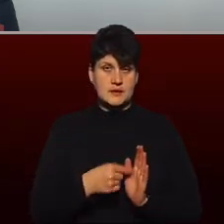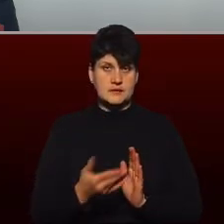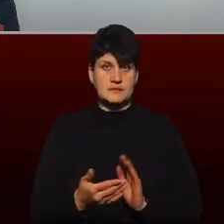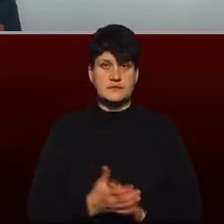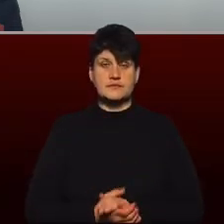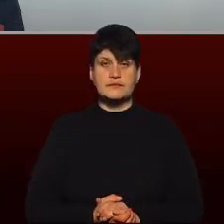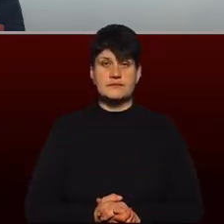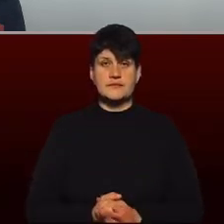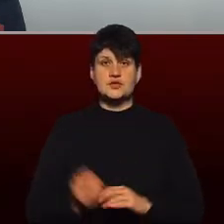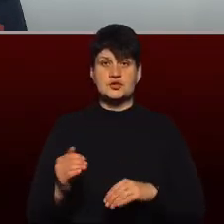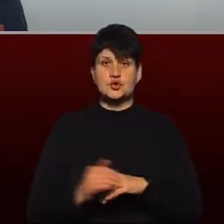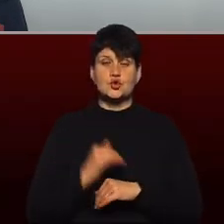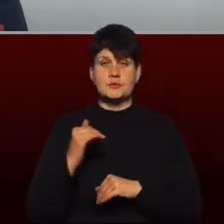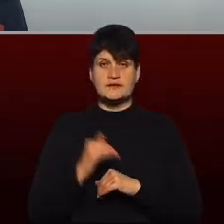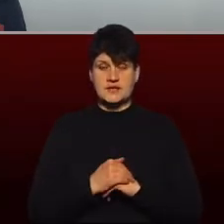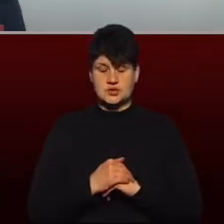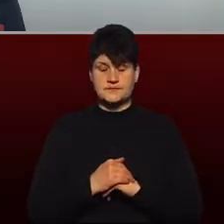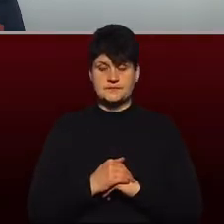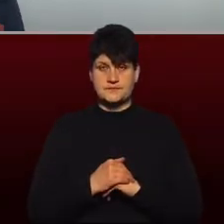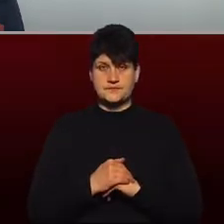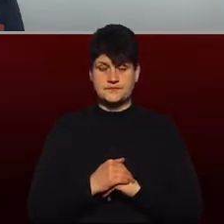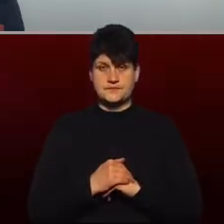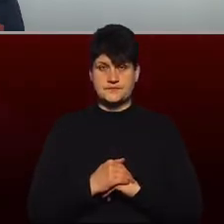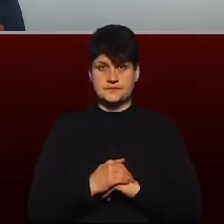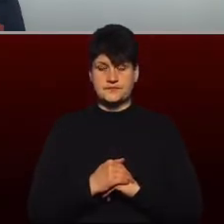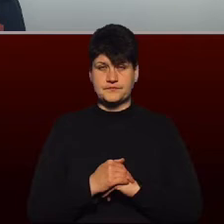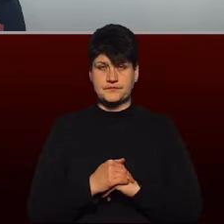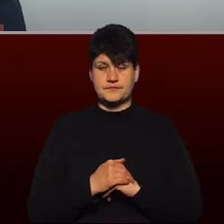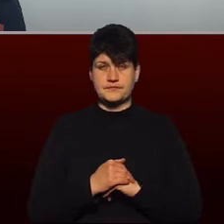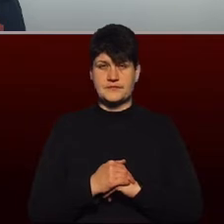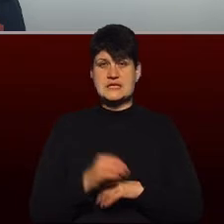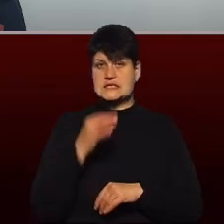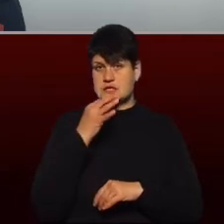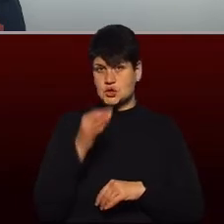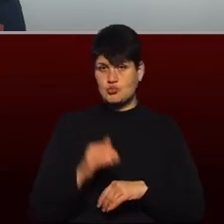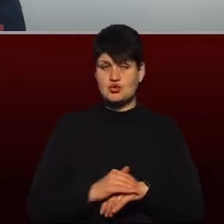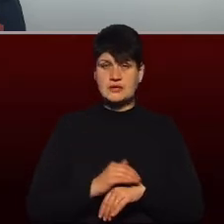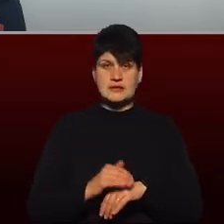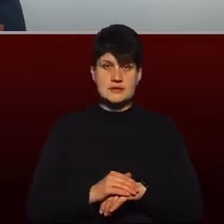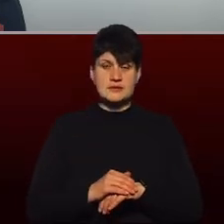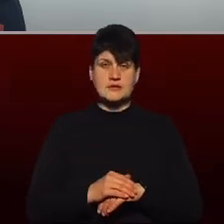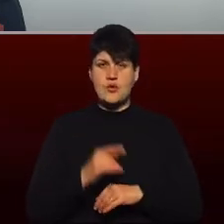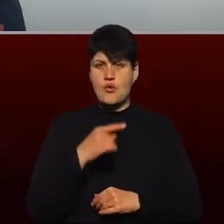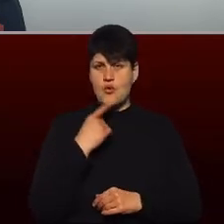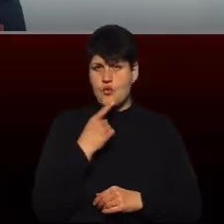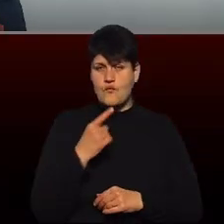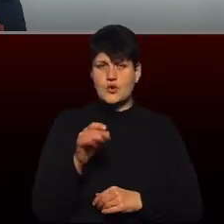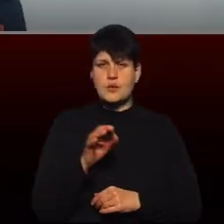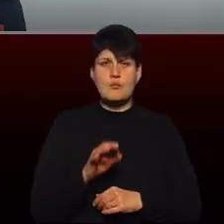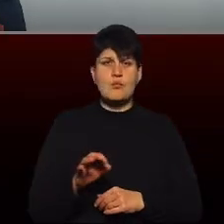Добрий вечір. Доброго вечора. Будь ласка, там от говорять про